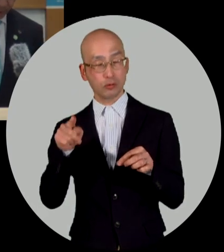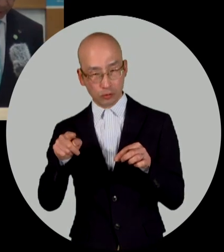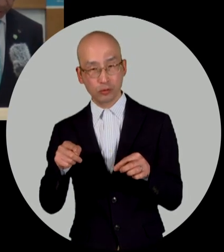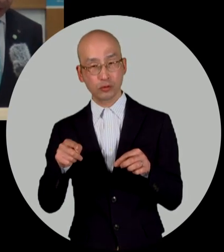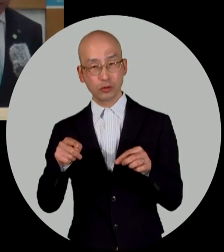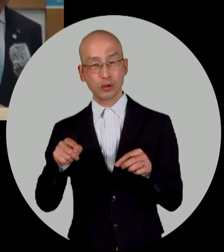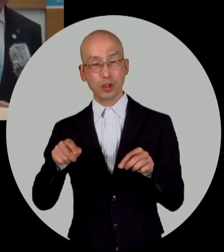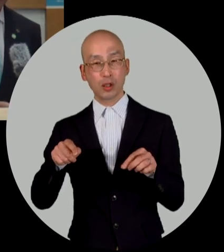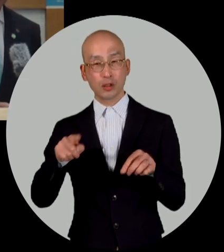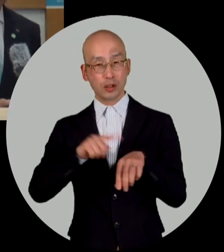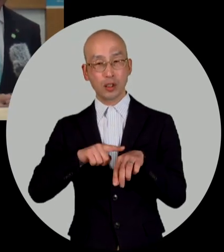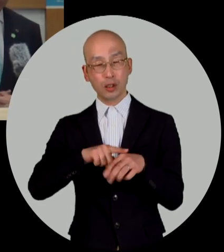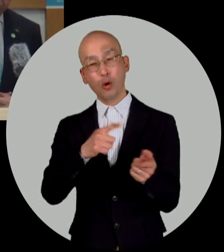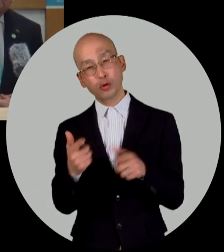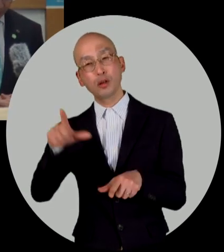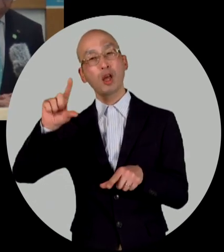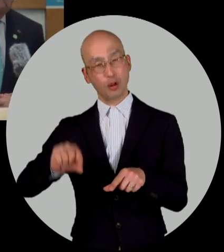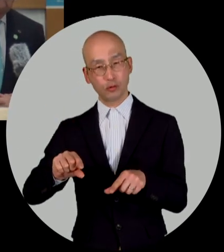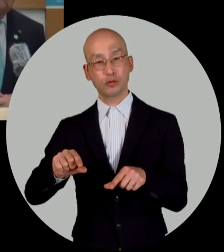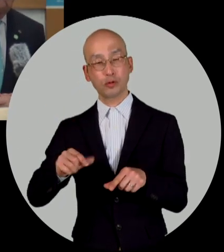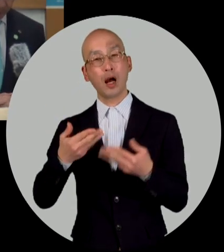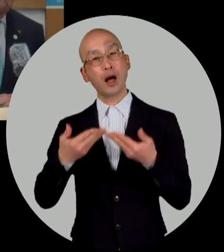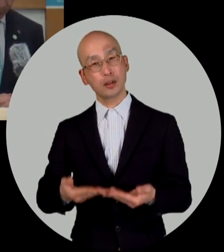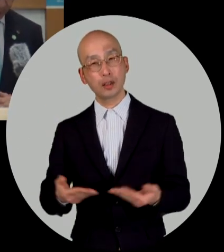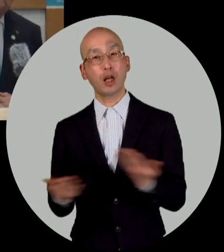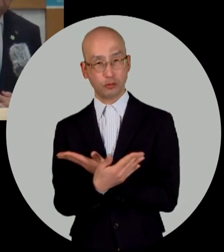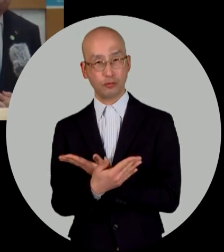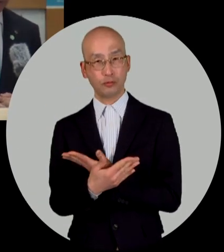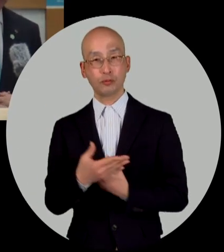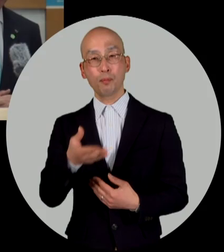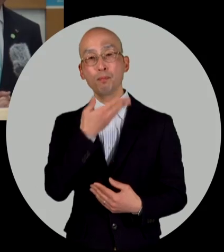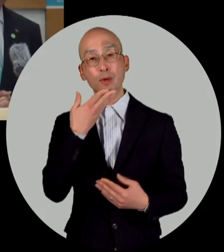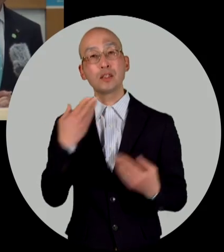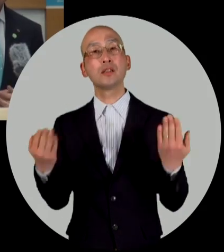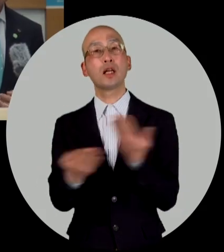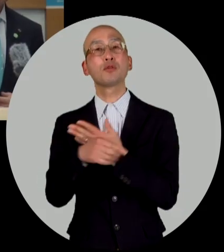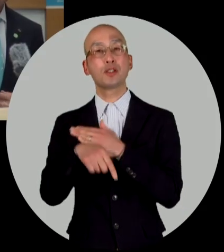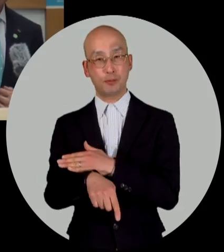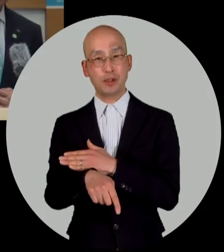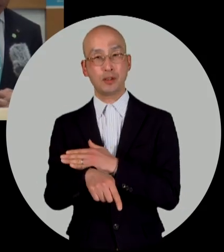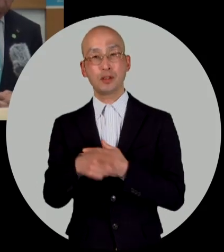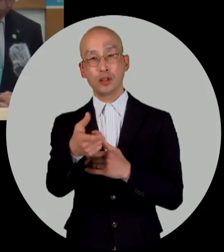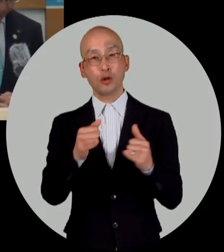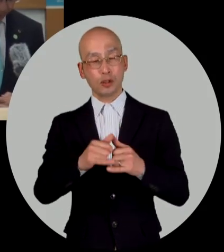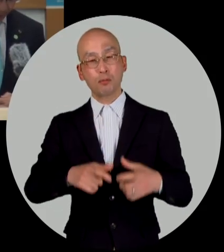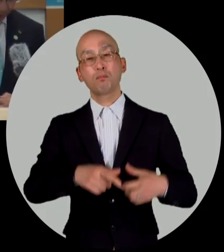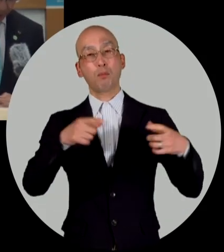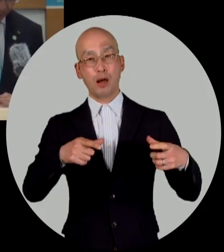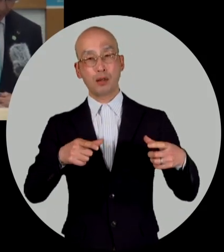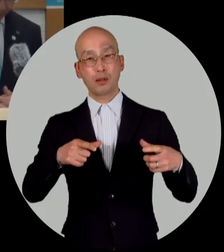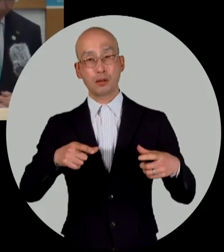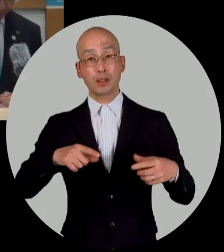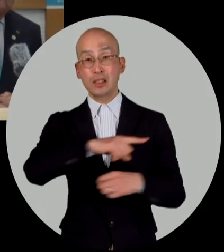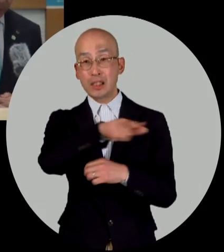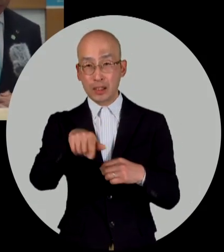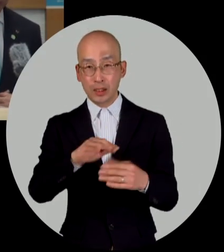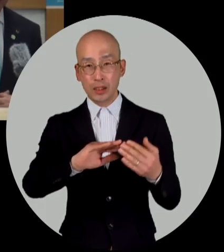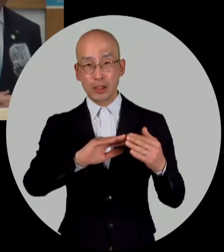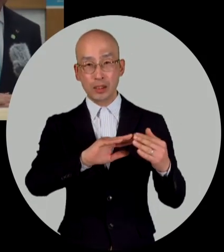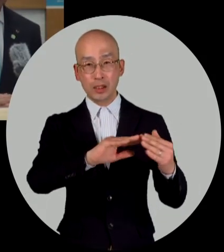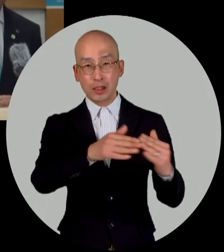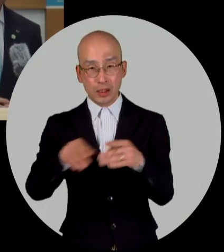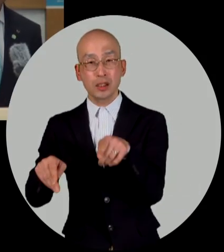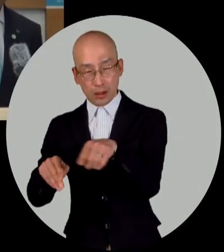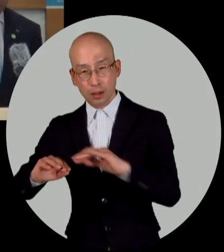ております。利便性が高まるわけでございますので、利用者の増加、また沿線地域の活性化、それ